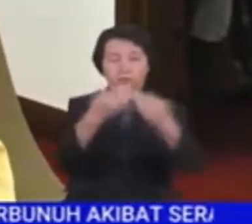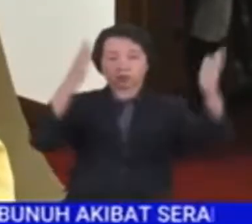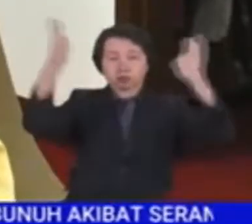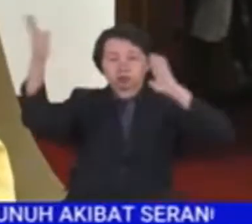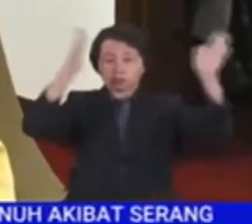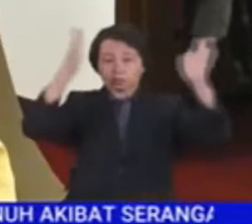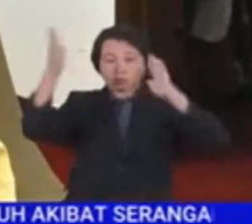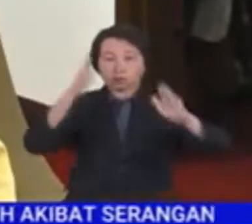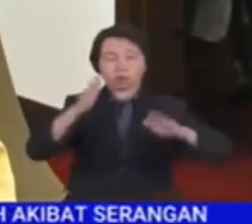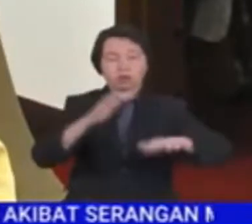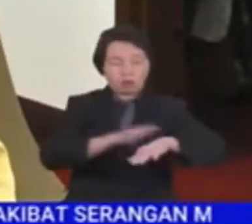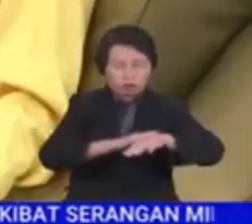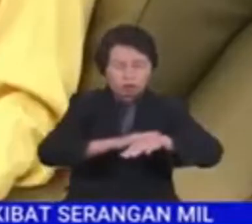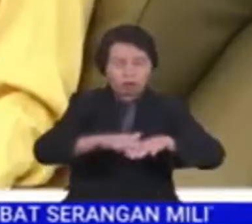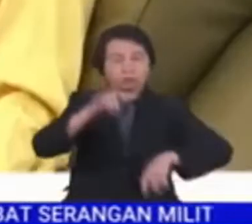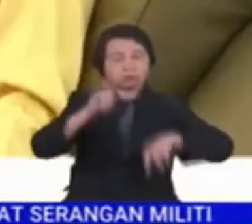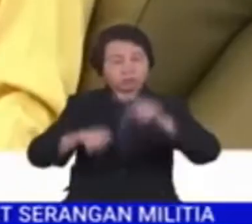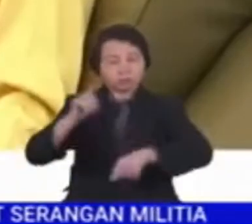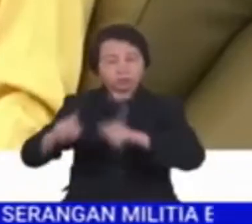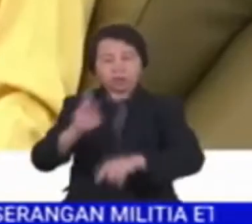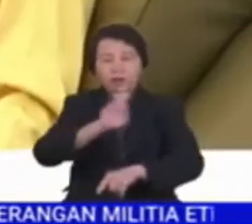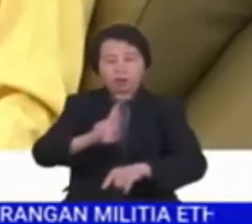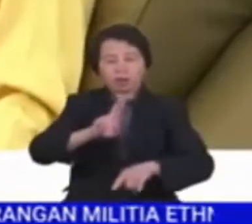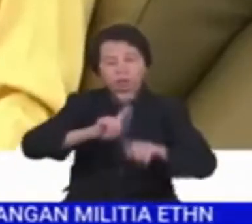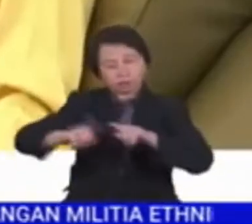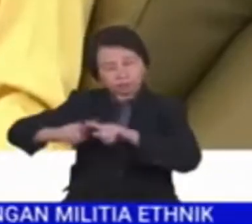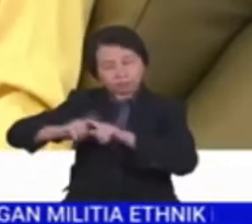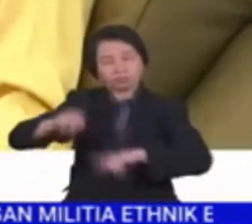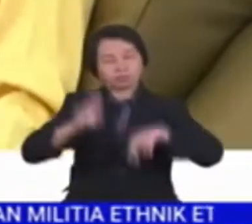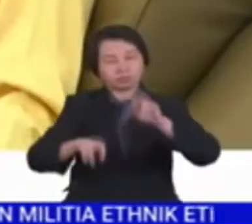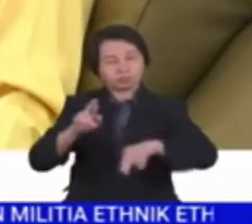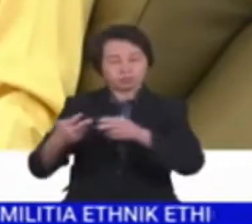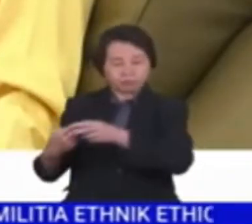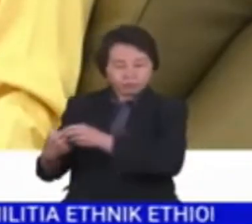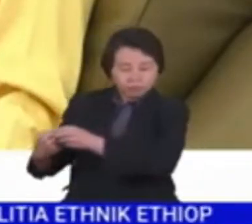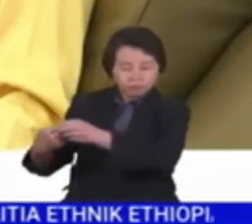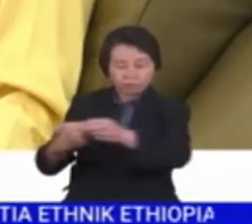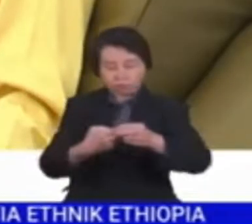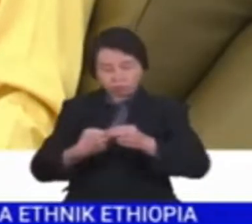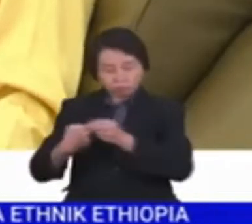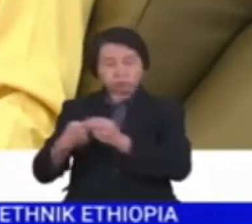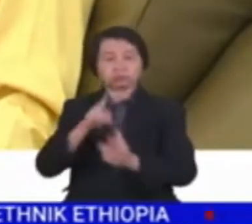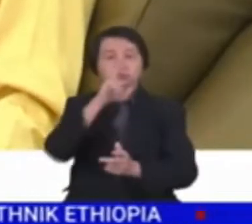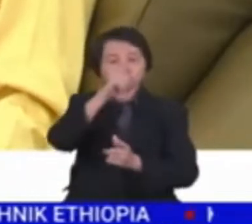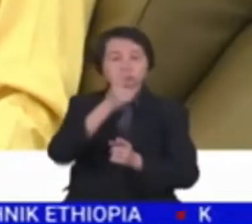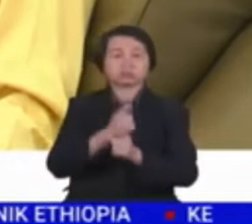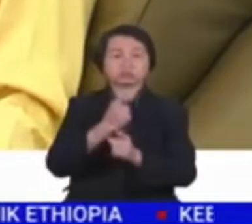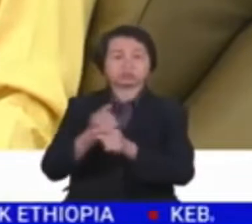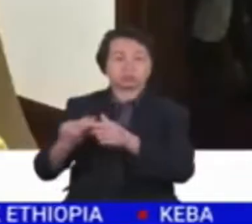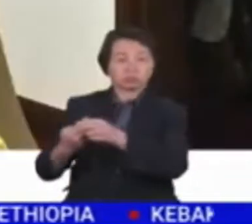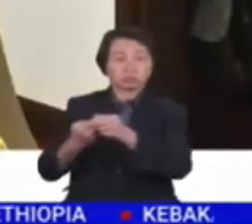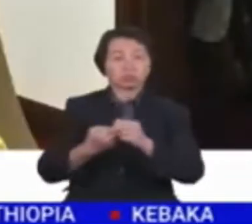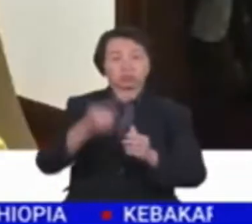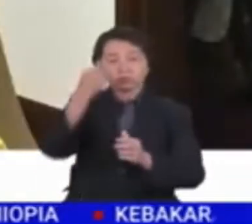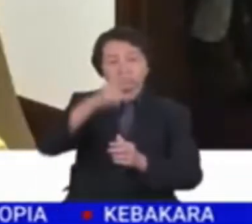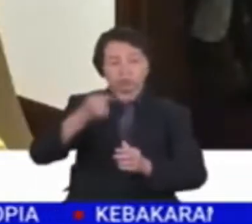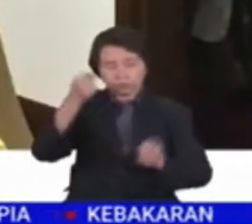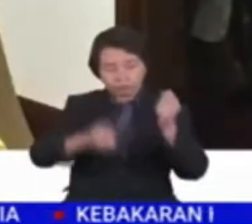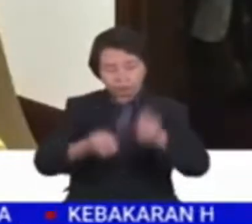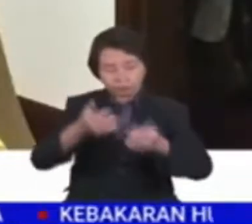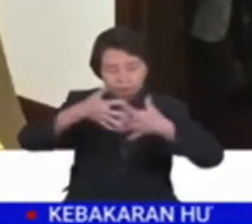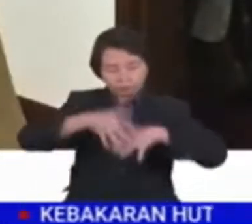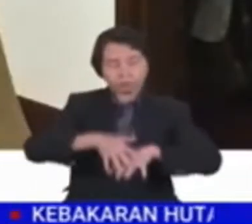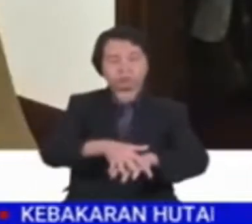Malaysia yang berbilang kaum dan juga agama ini bersatu hati sebenarnya untuk